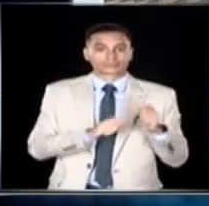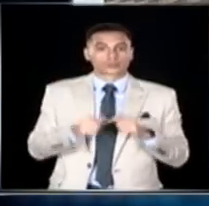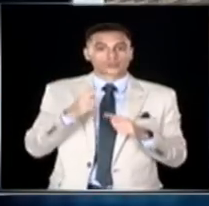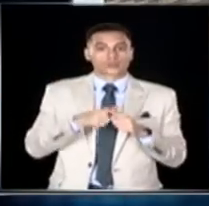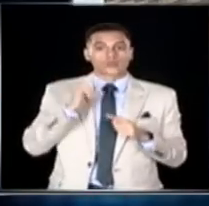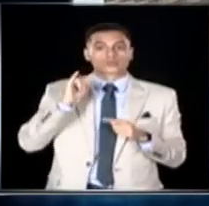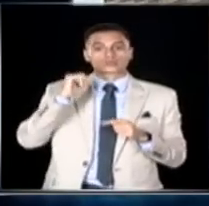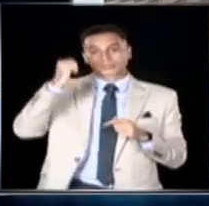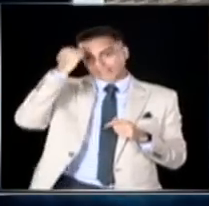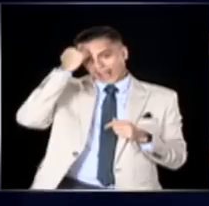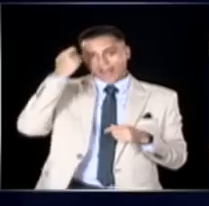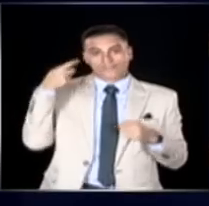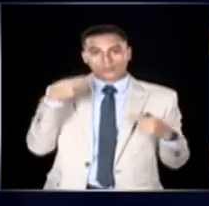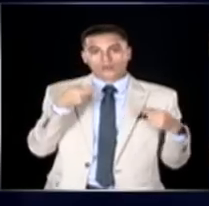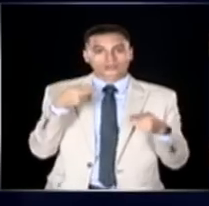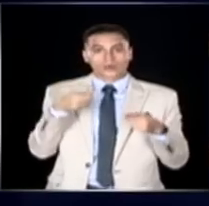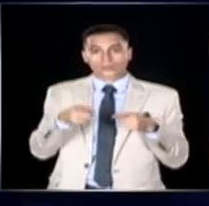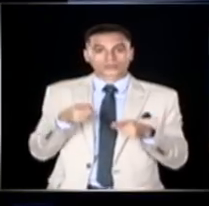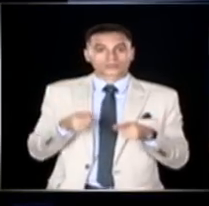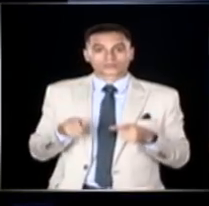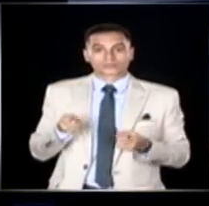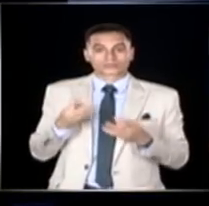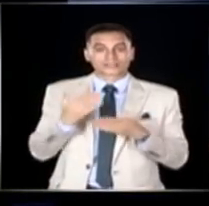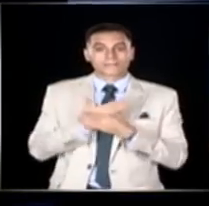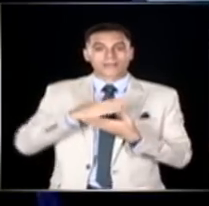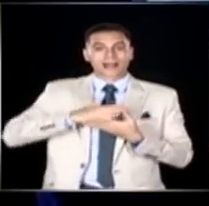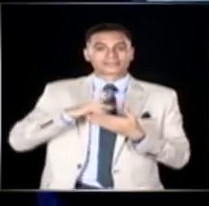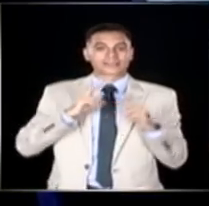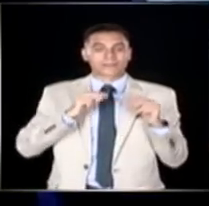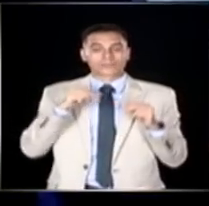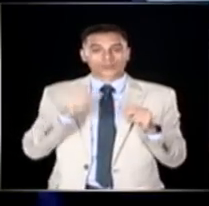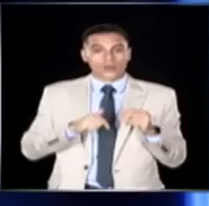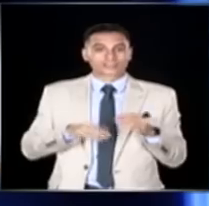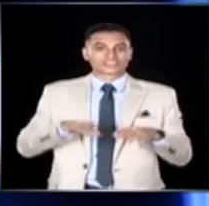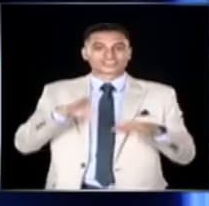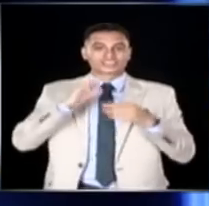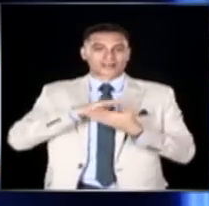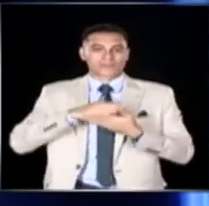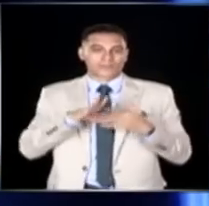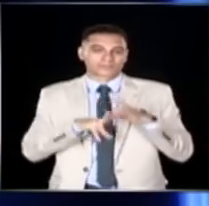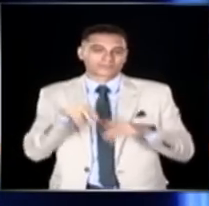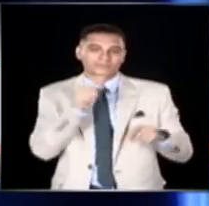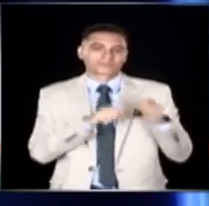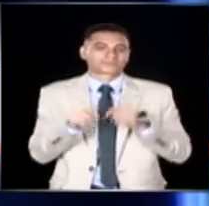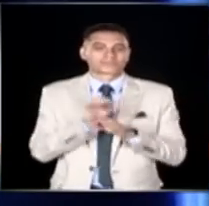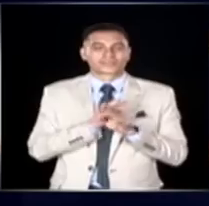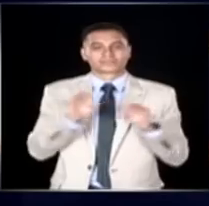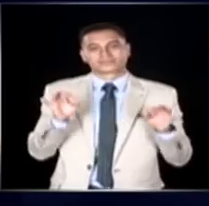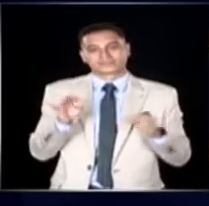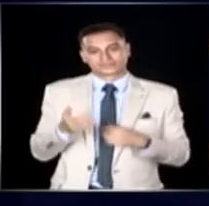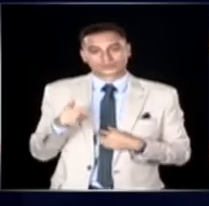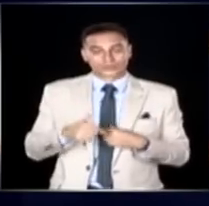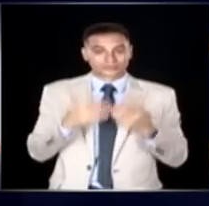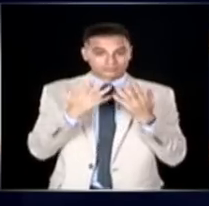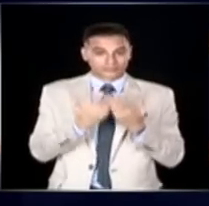و500,000 وصلة. حاجة صعبة جدا. مريم ومحمود خميس. محمود خميس ومريم. طيب سؤال